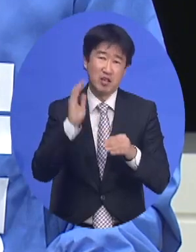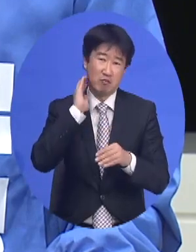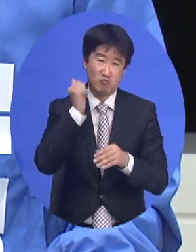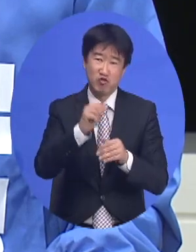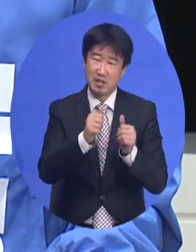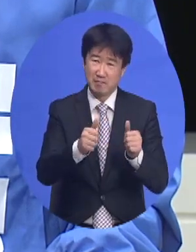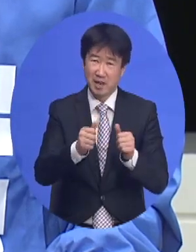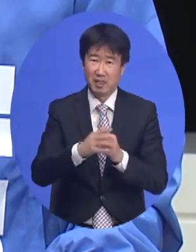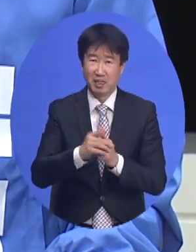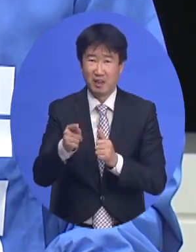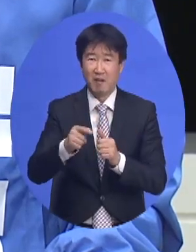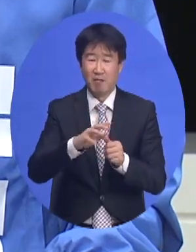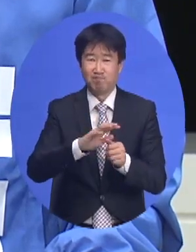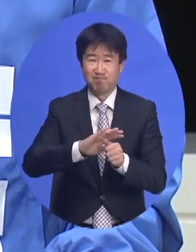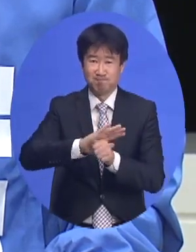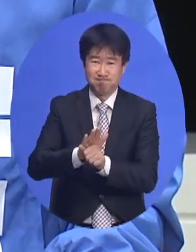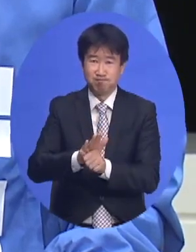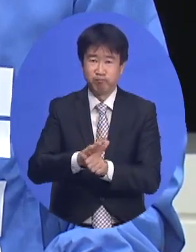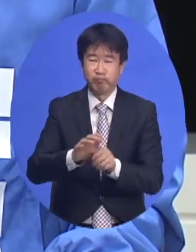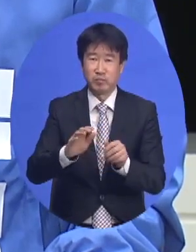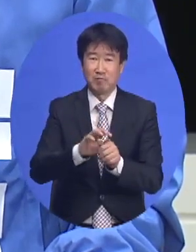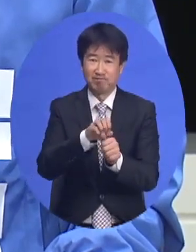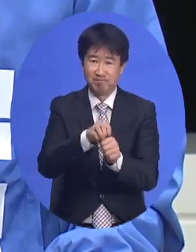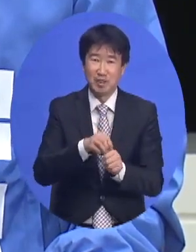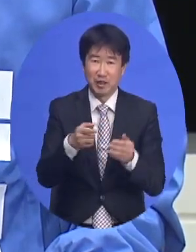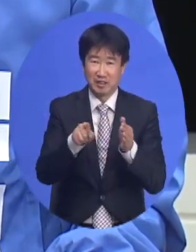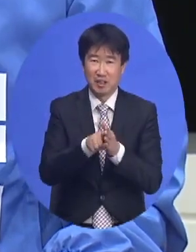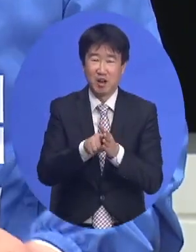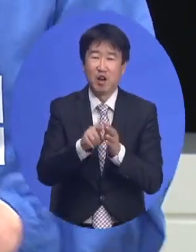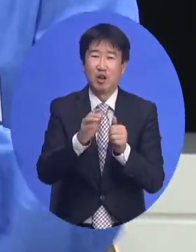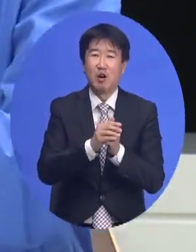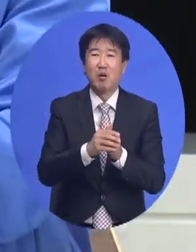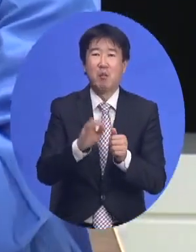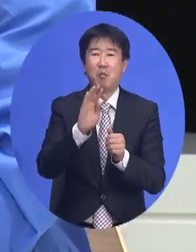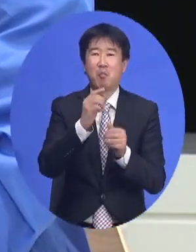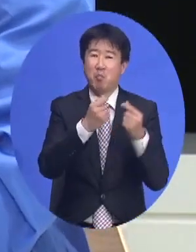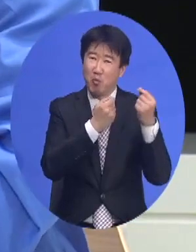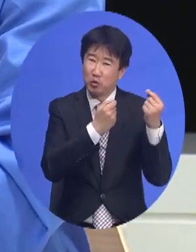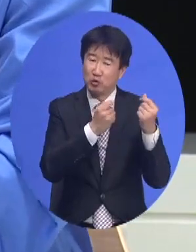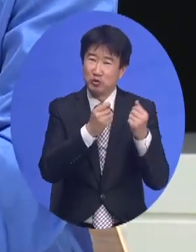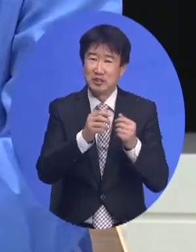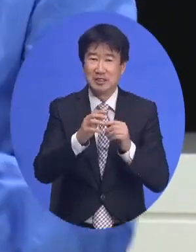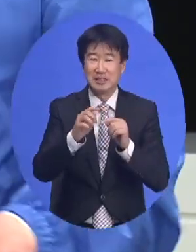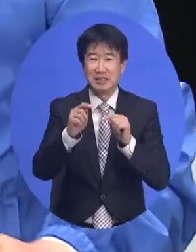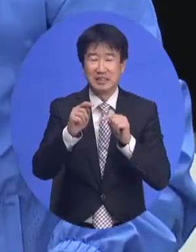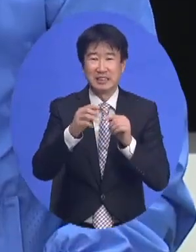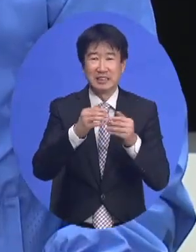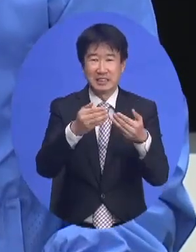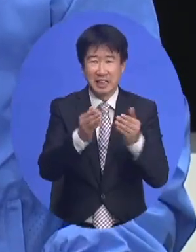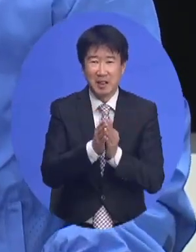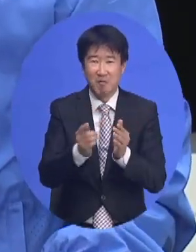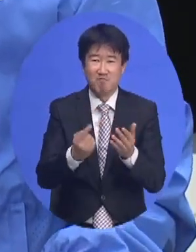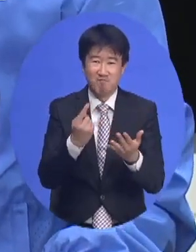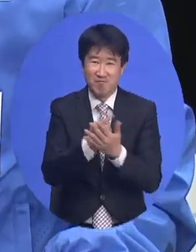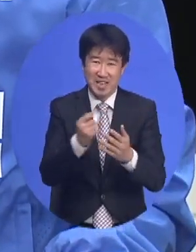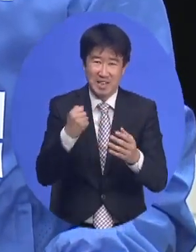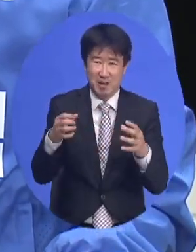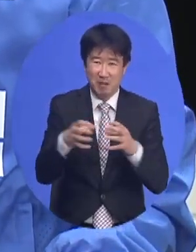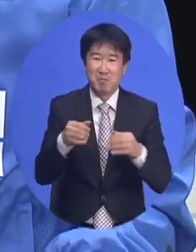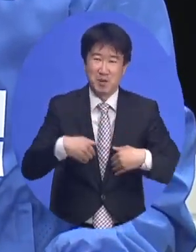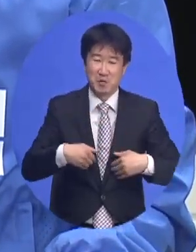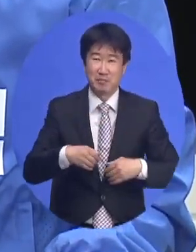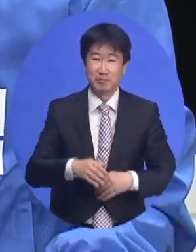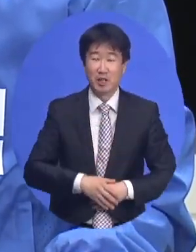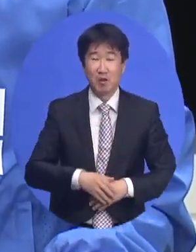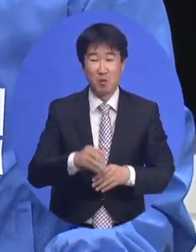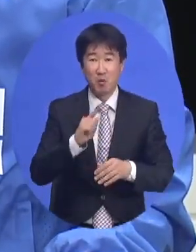심판하고 종식시키기 위해서는 말하면 중도 보수 세력이 좋습니다. 총연합해야 되기 때문에 예, 그랬고 누차... 그다음에 또 아니 그